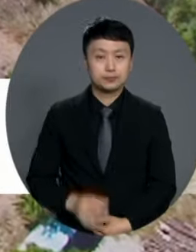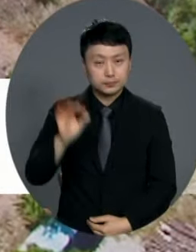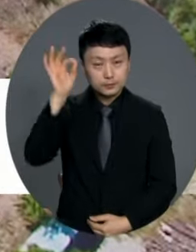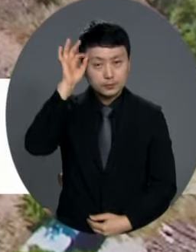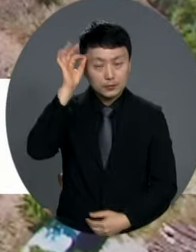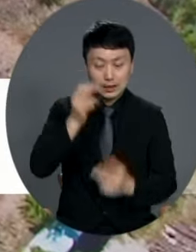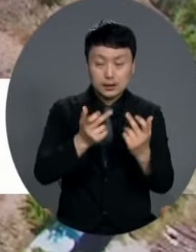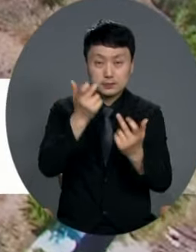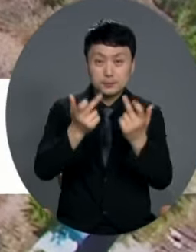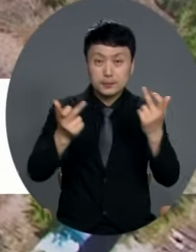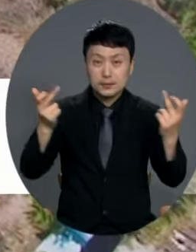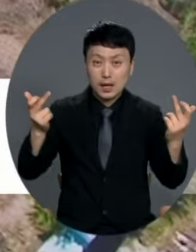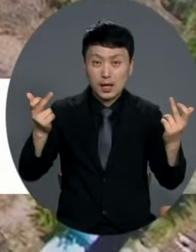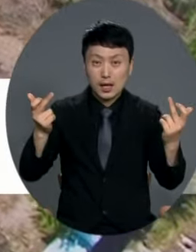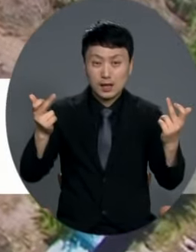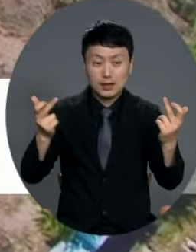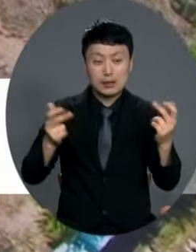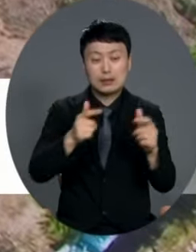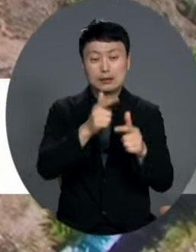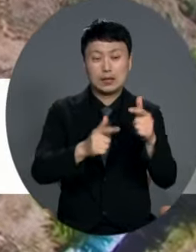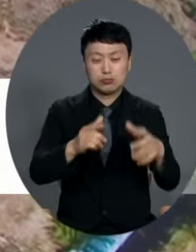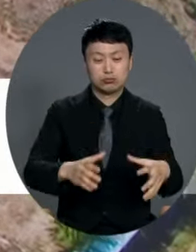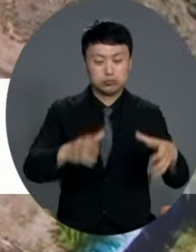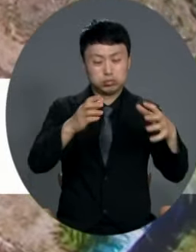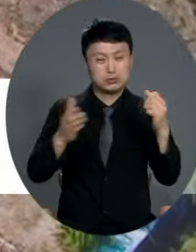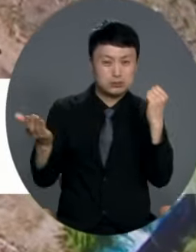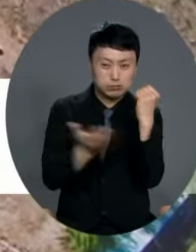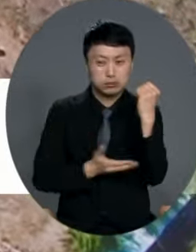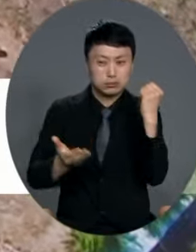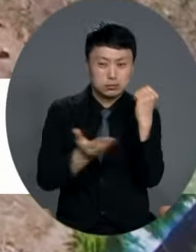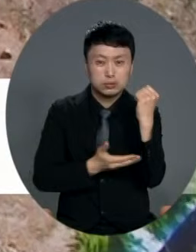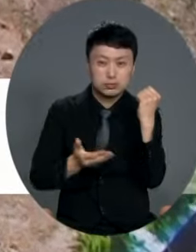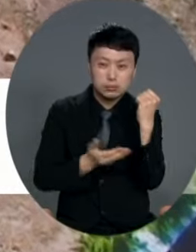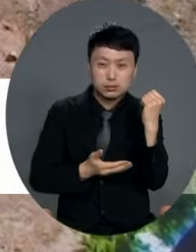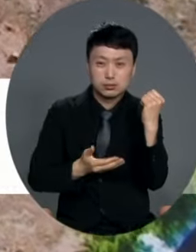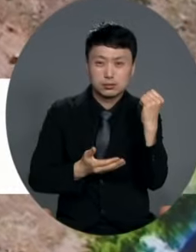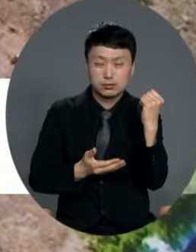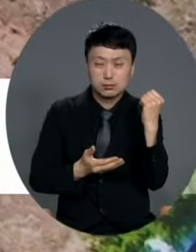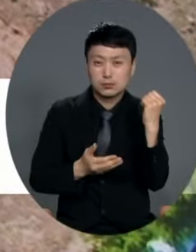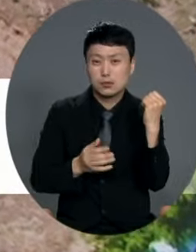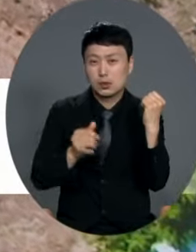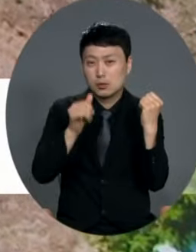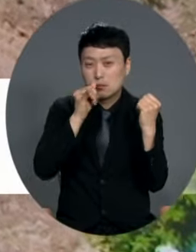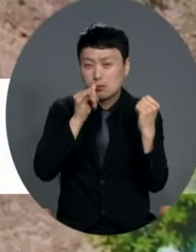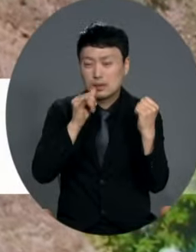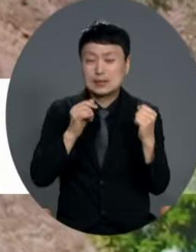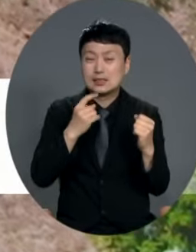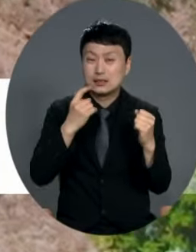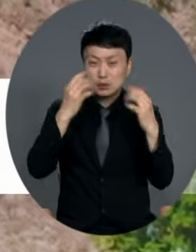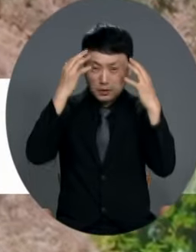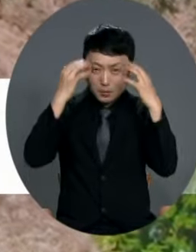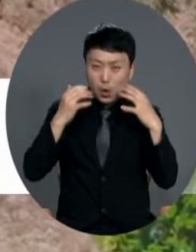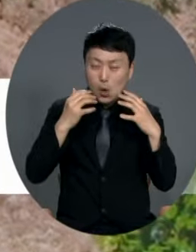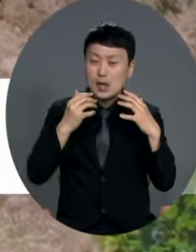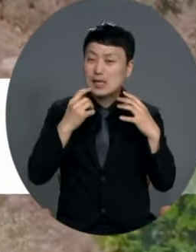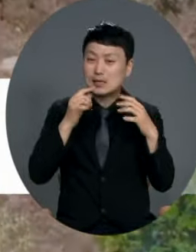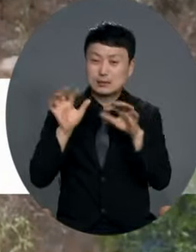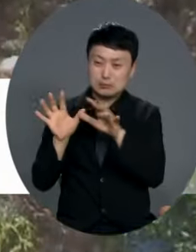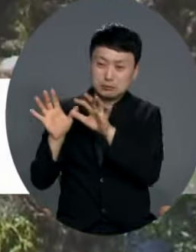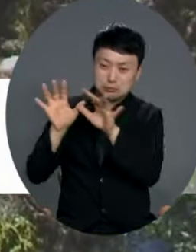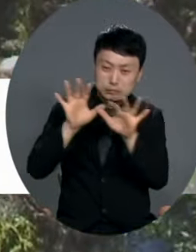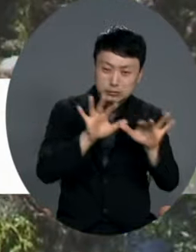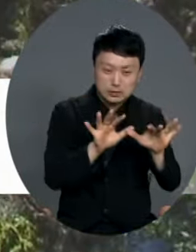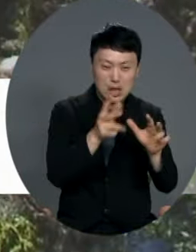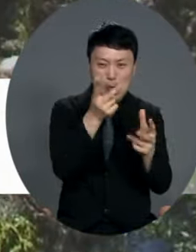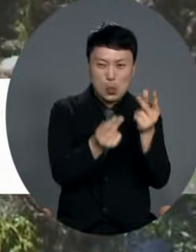포항의 한 야산에서 때 아닌 벌채 작업이 논란입니다. 여름철새인 백로와 왜가리의 서식지인 이산이 새들의